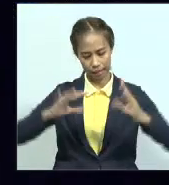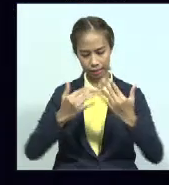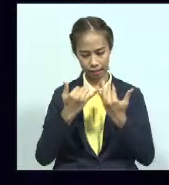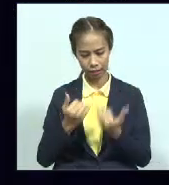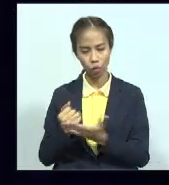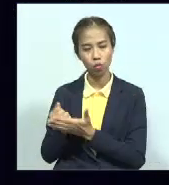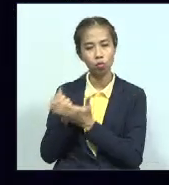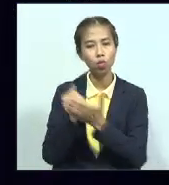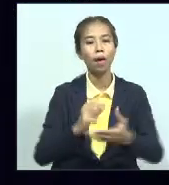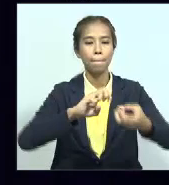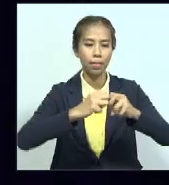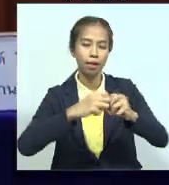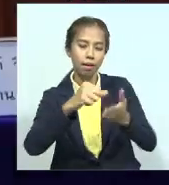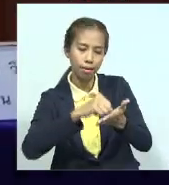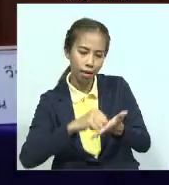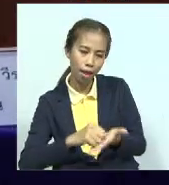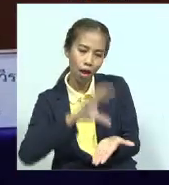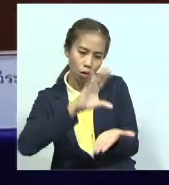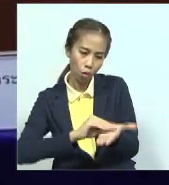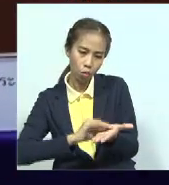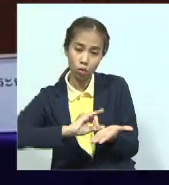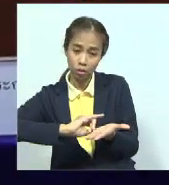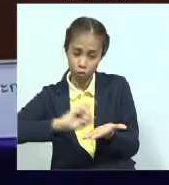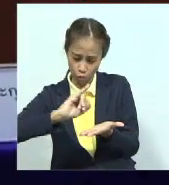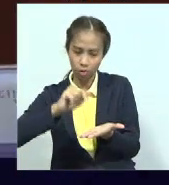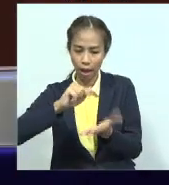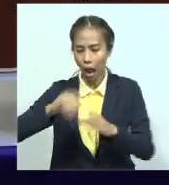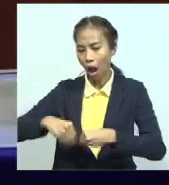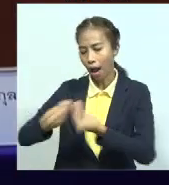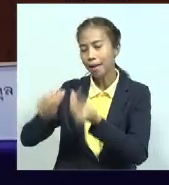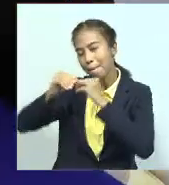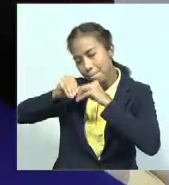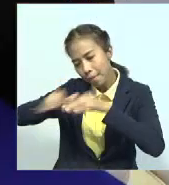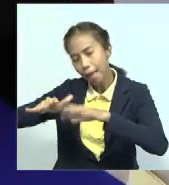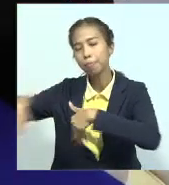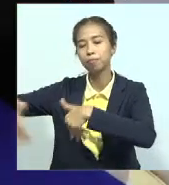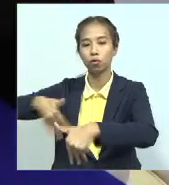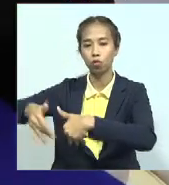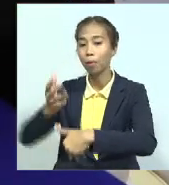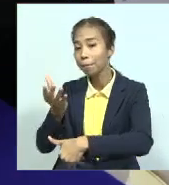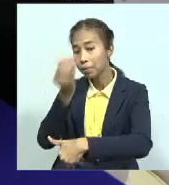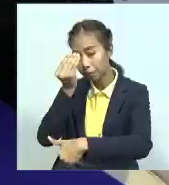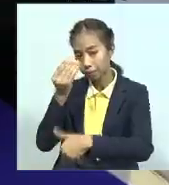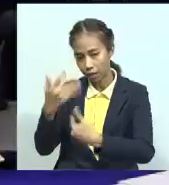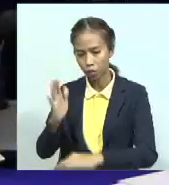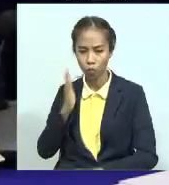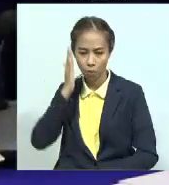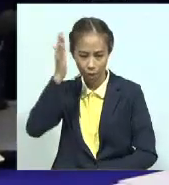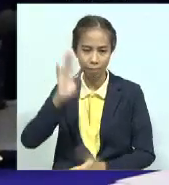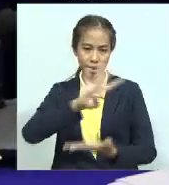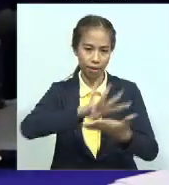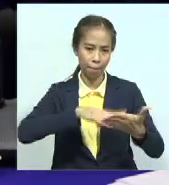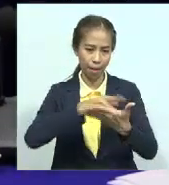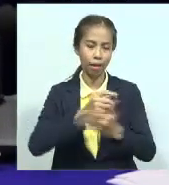าและผลักดันข้อมูลที่ถูกต้องไปสู่ประชาชนมากขึ้นส่วนในระยะยาวจะมีแผนเตรียมการรับมือเพื่อต่อต้านเฟคนิ